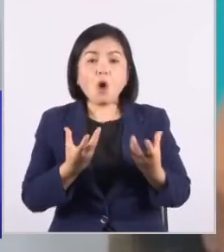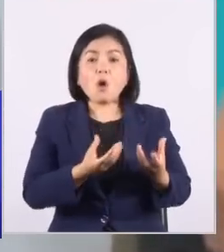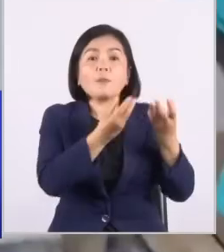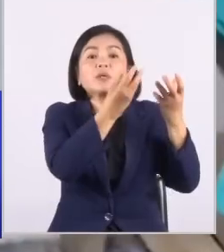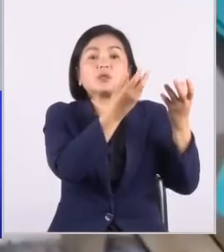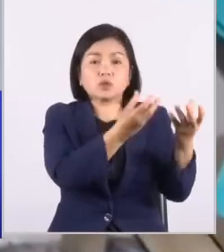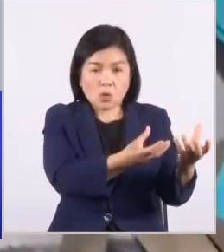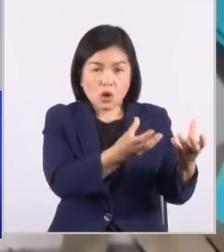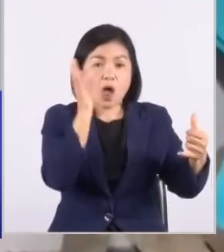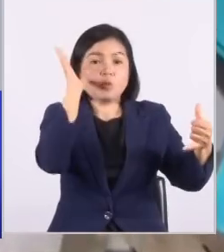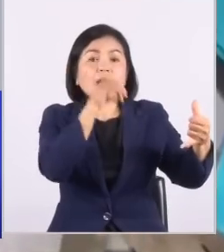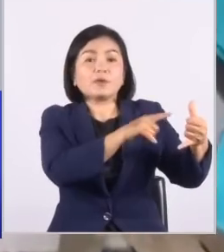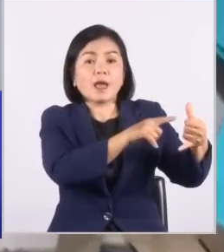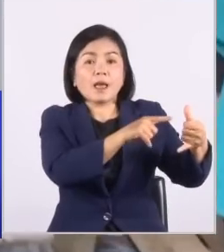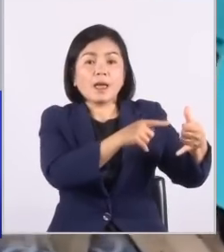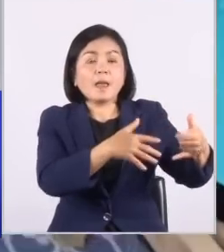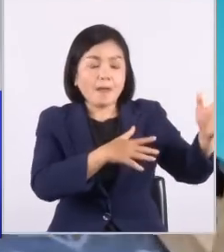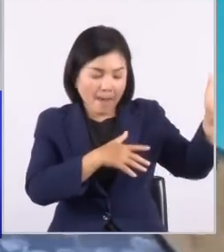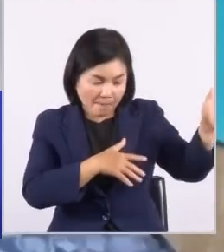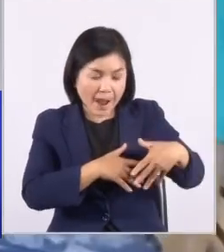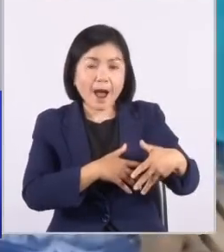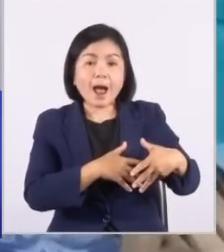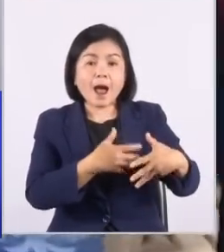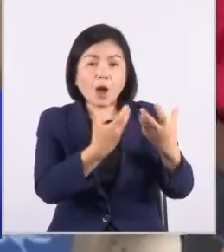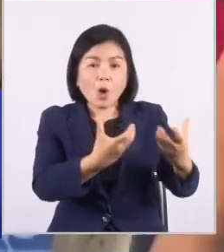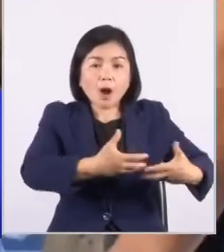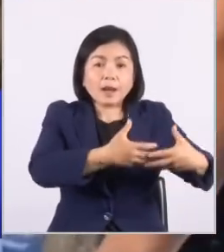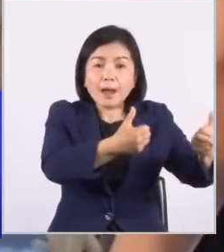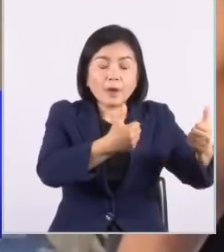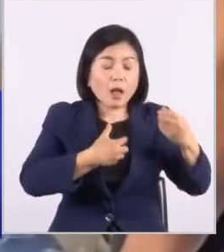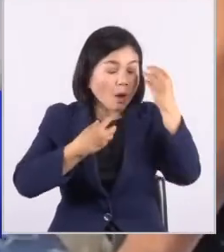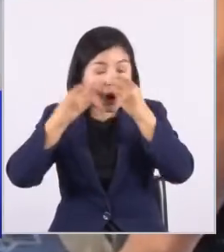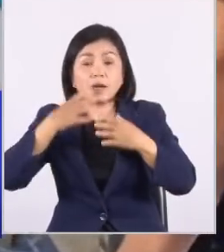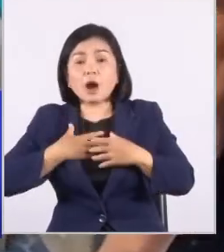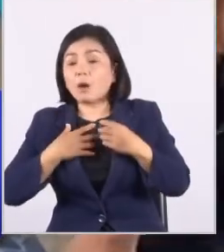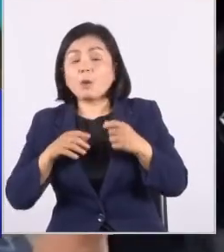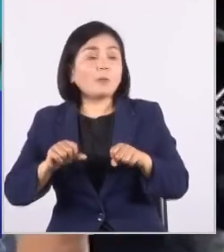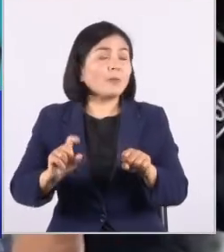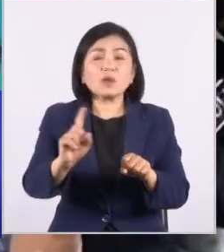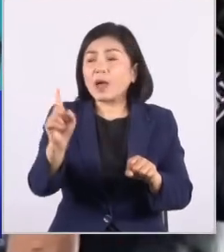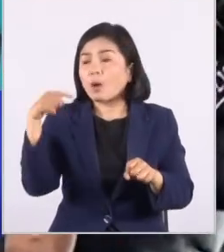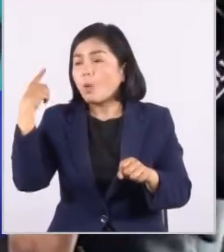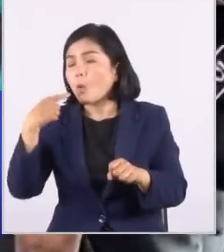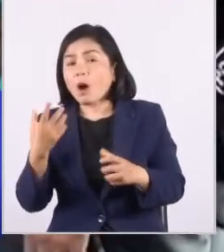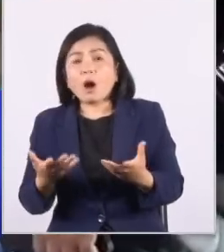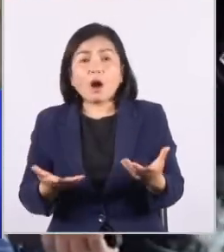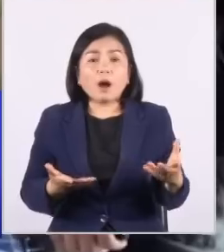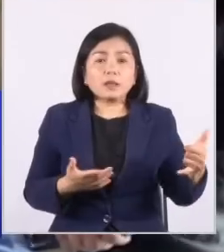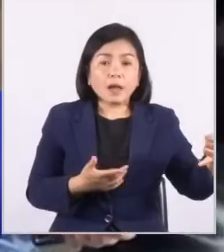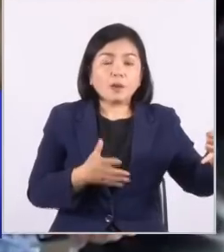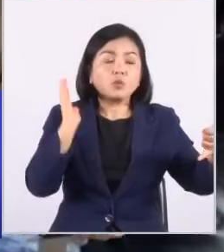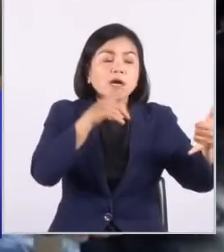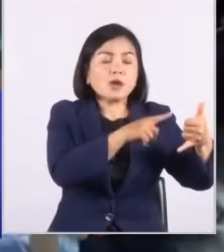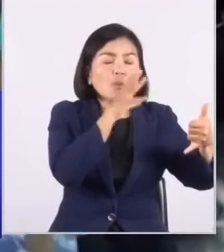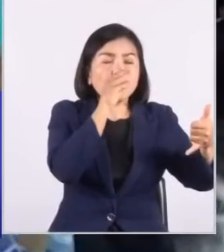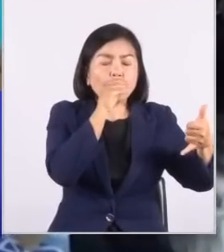ให้เอกราชที่เป็นผู้รับเนี่ยออกมาหน่อยออกมารับของหน่อยเพราะว่าผมหลงทางนะคะเจอเอกราชโจหัวร้อนพูดคุยลักษณะไม่